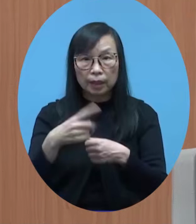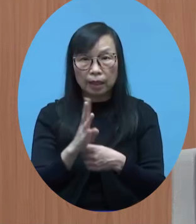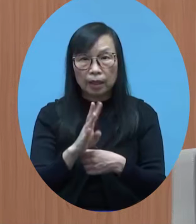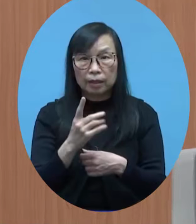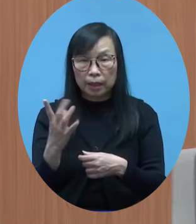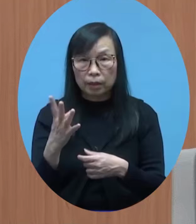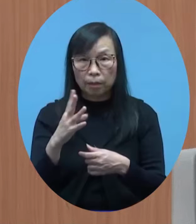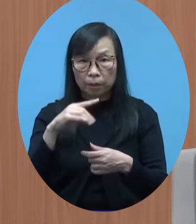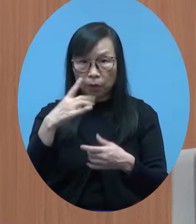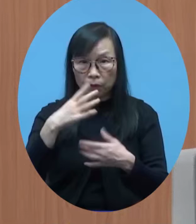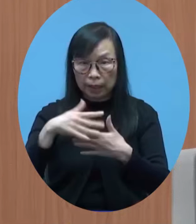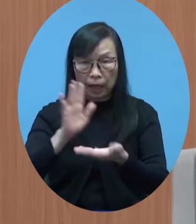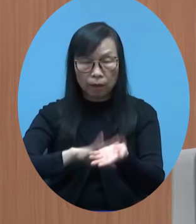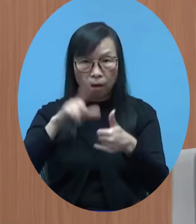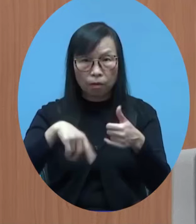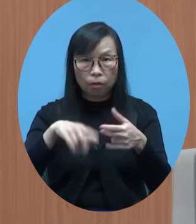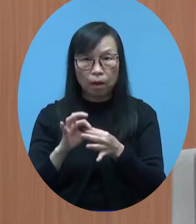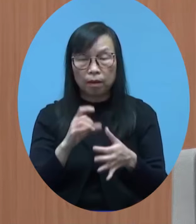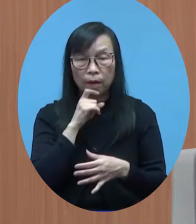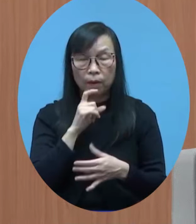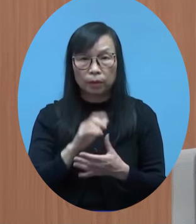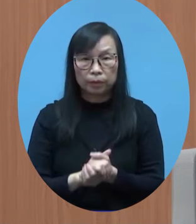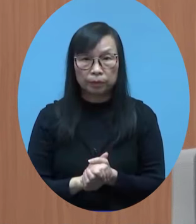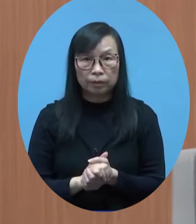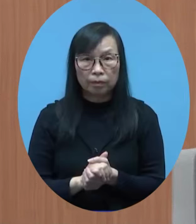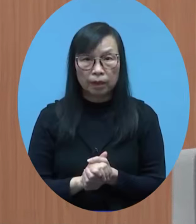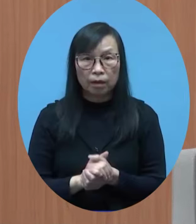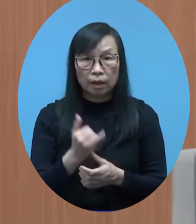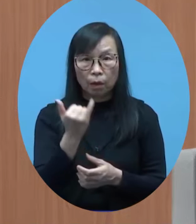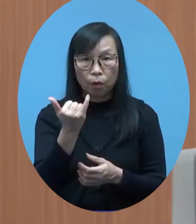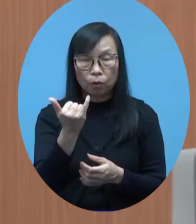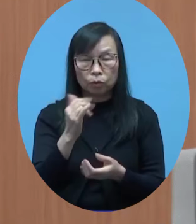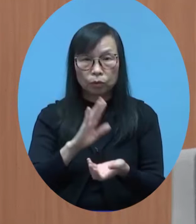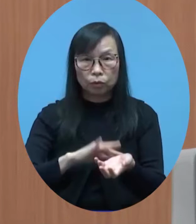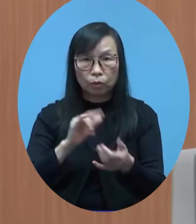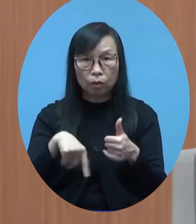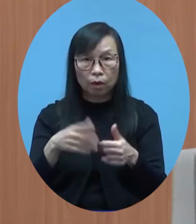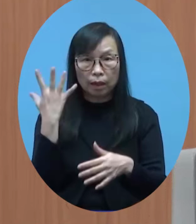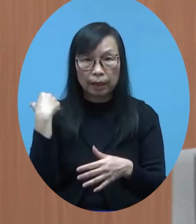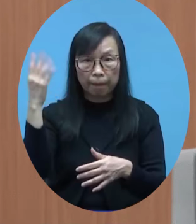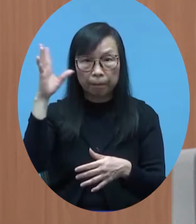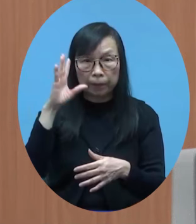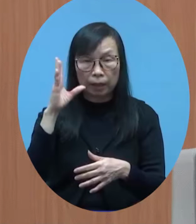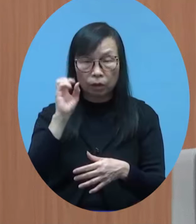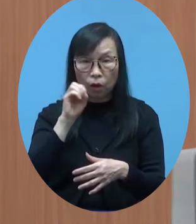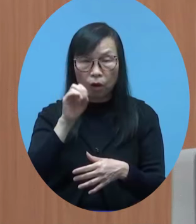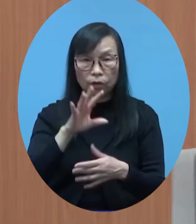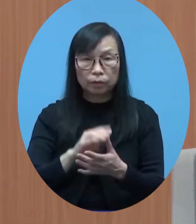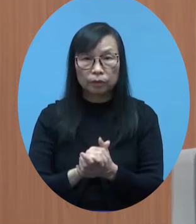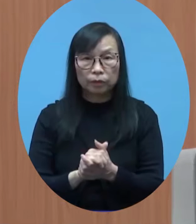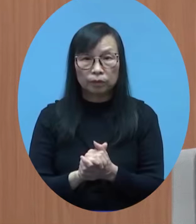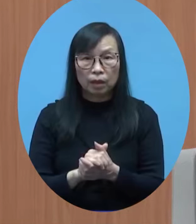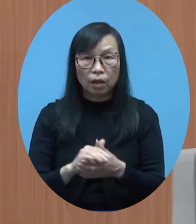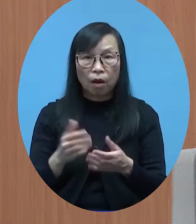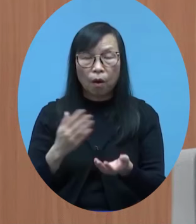41宗個案咧就同其他個案相關。咁其中咧有6宗個案咧就係、是、我哋琴日講嘅初